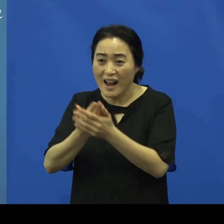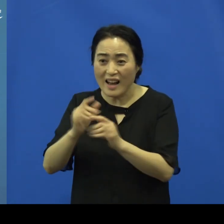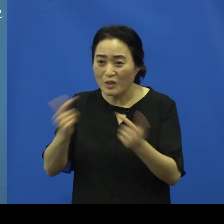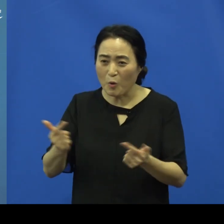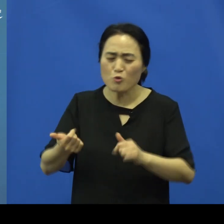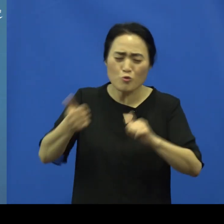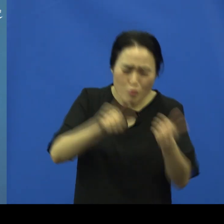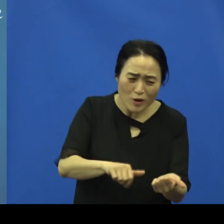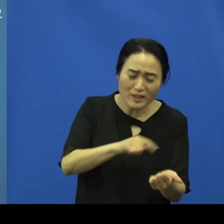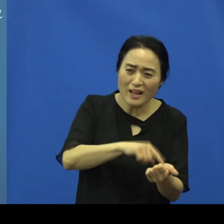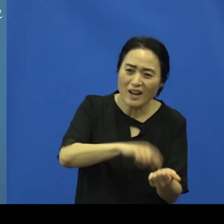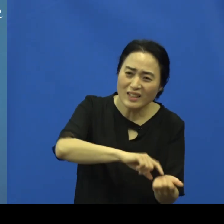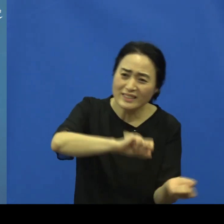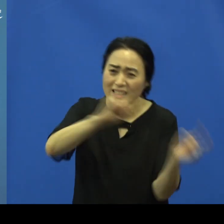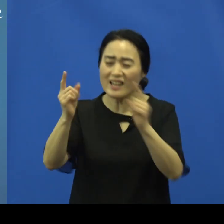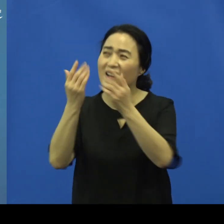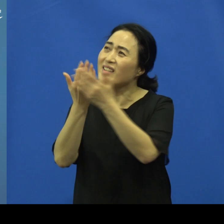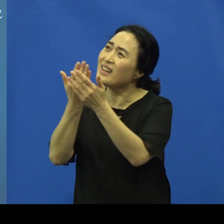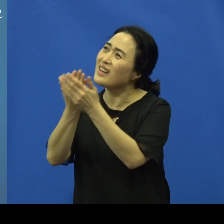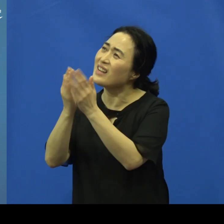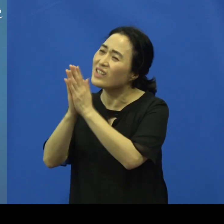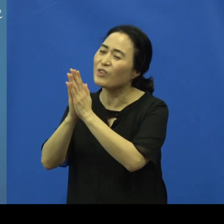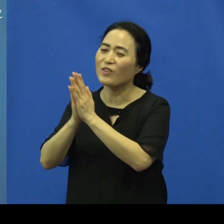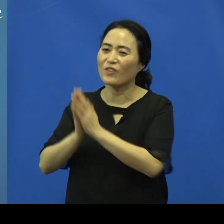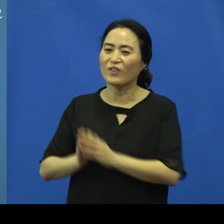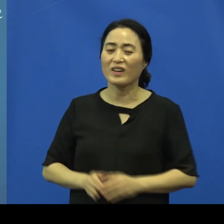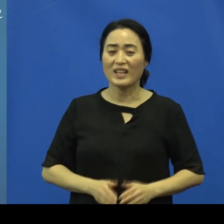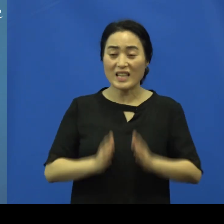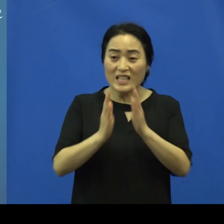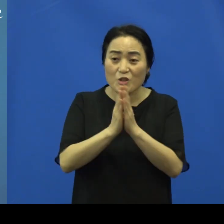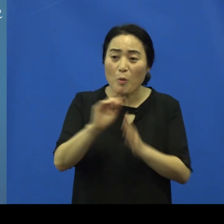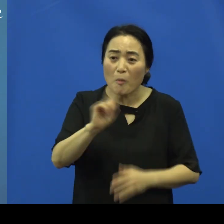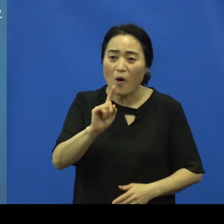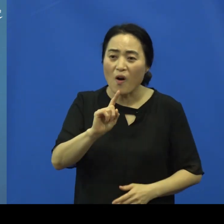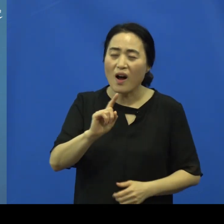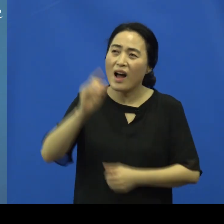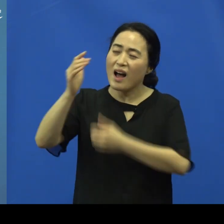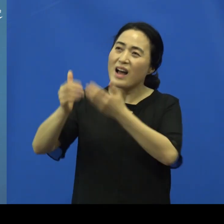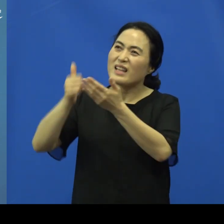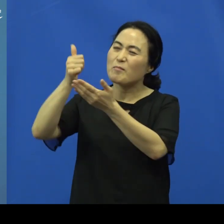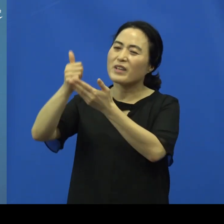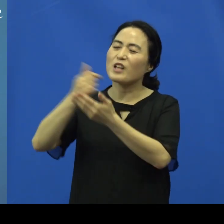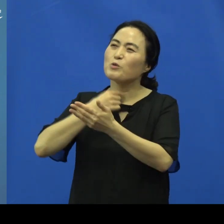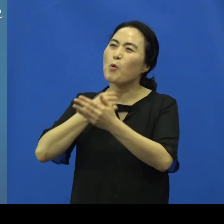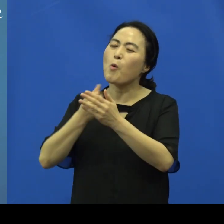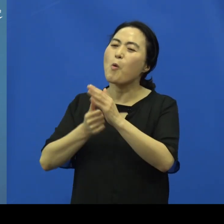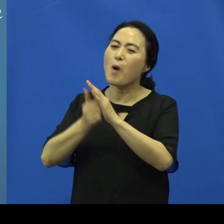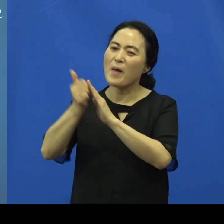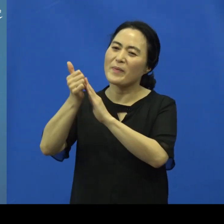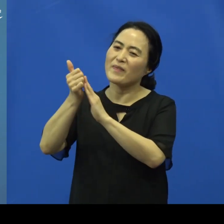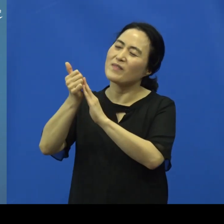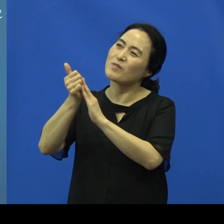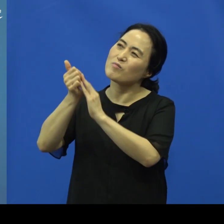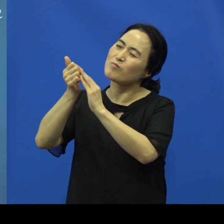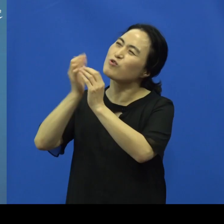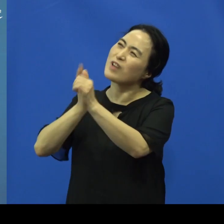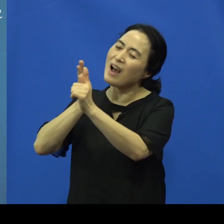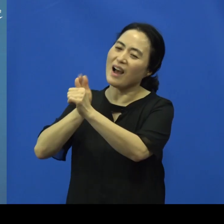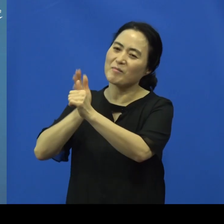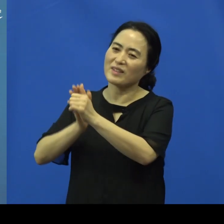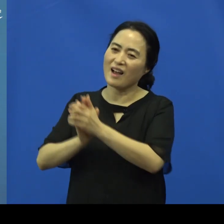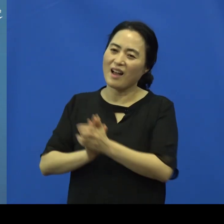여러분, 기도가 뭡니까? 하나님에게 우리의 소원을 아뢰는 거. 하나님 누구이신가? 그분은 전능하신, 불가능이 없으신.